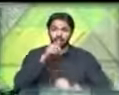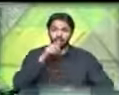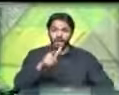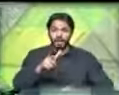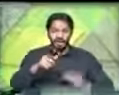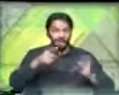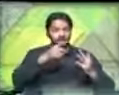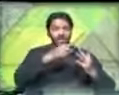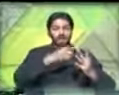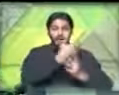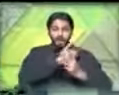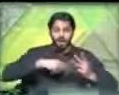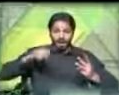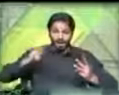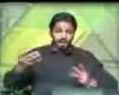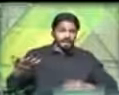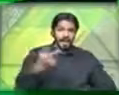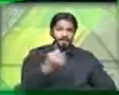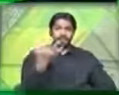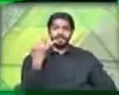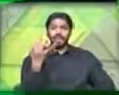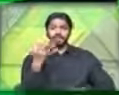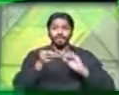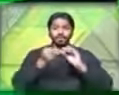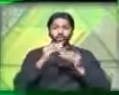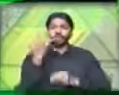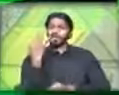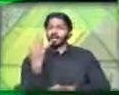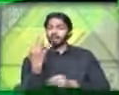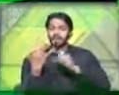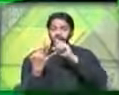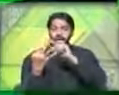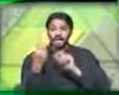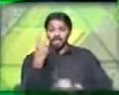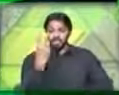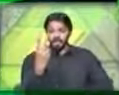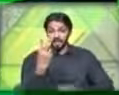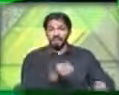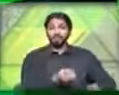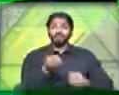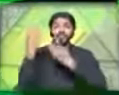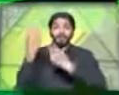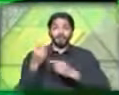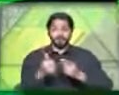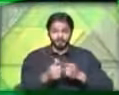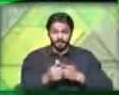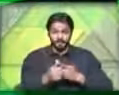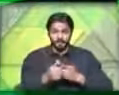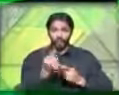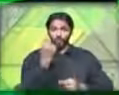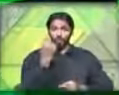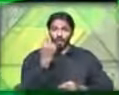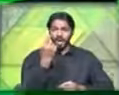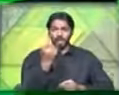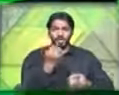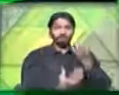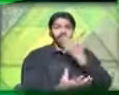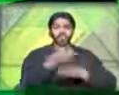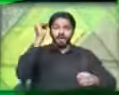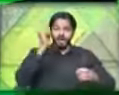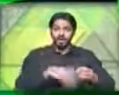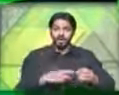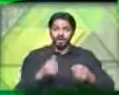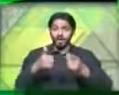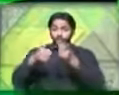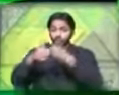الجنة واثنان في النار. سلم يا رب. رجل عرف الحق وقضى به فهو في الجنة. نعم. ورجل